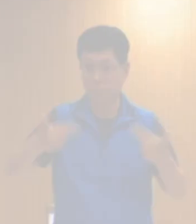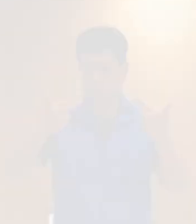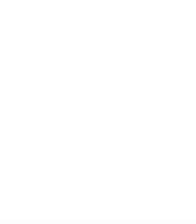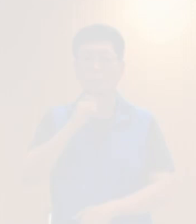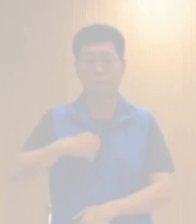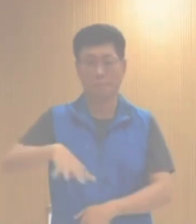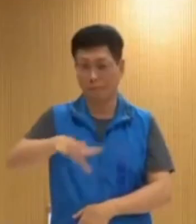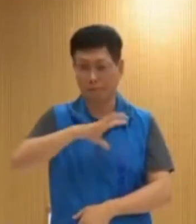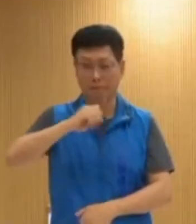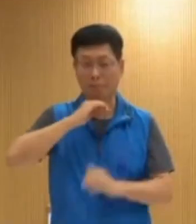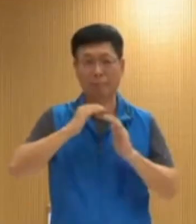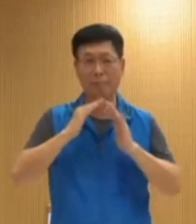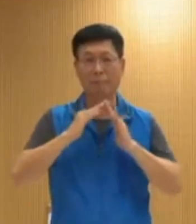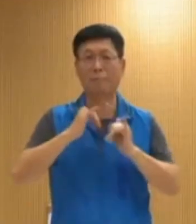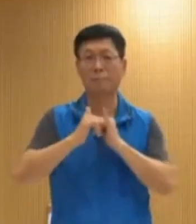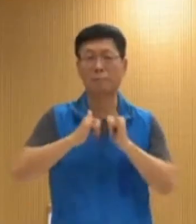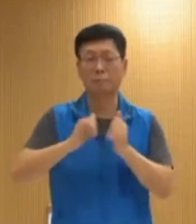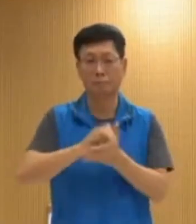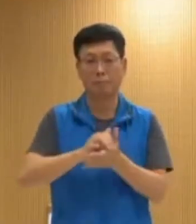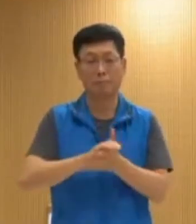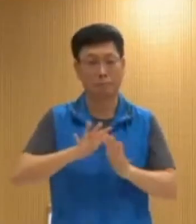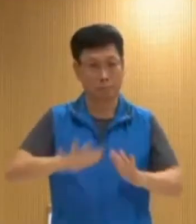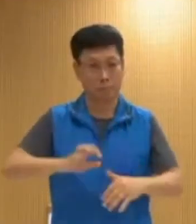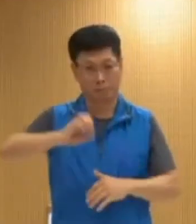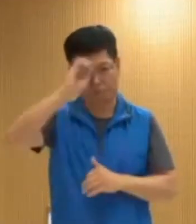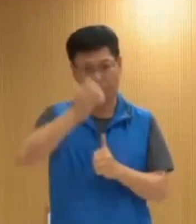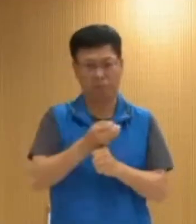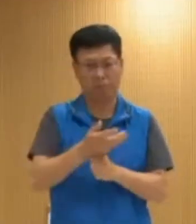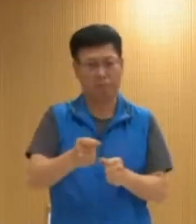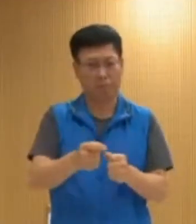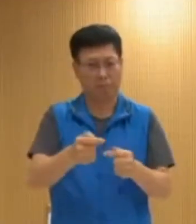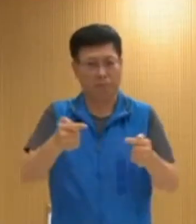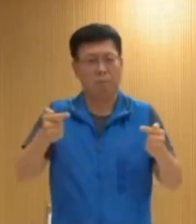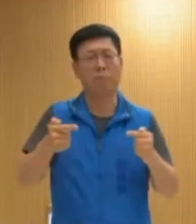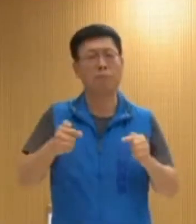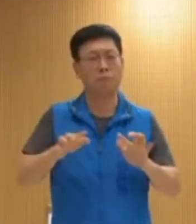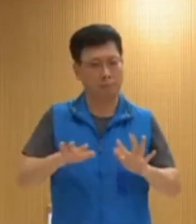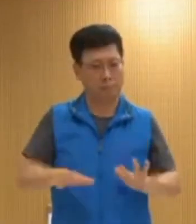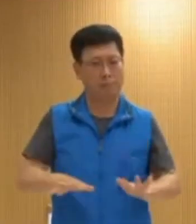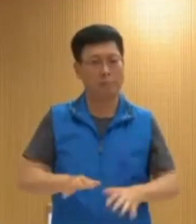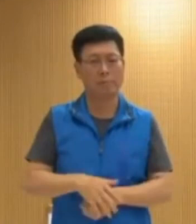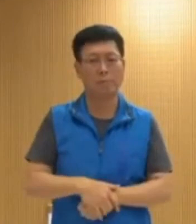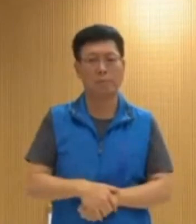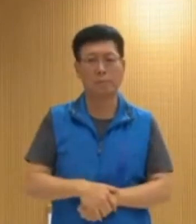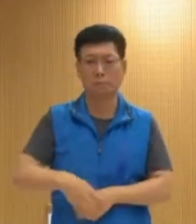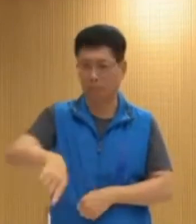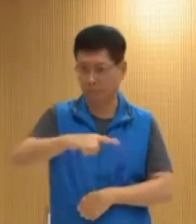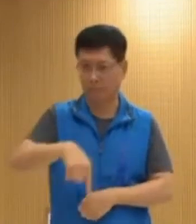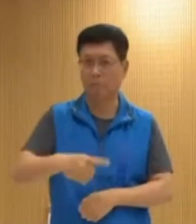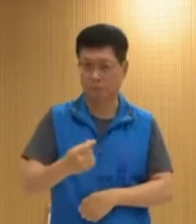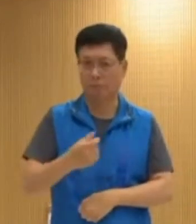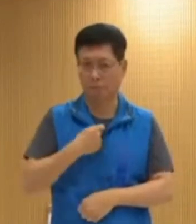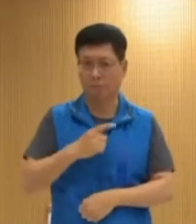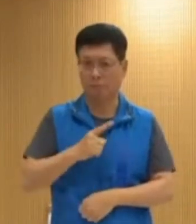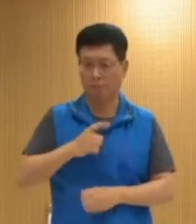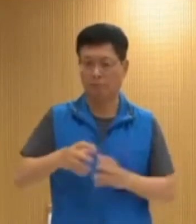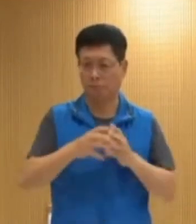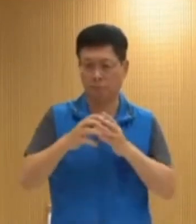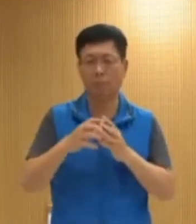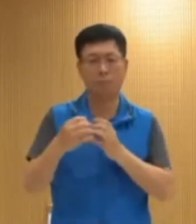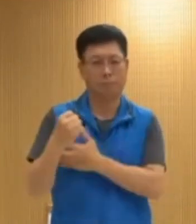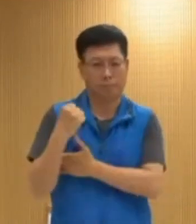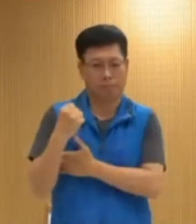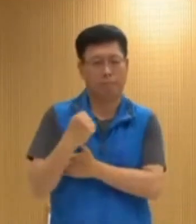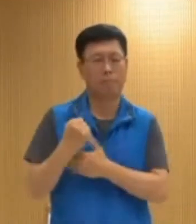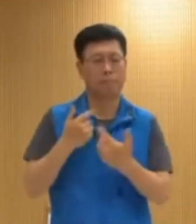式。在疫情非常严峻的时刻当中，我们大家要齐心齐力来面